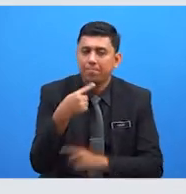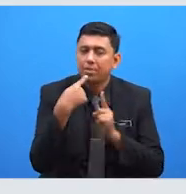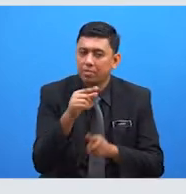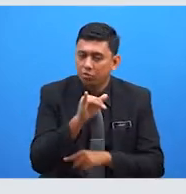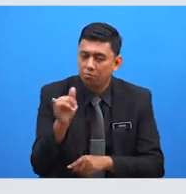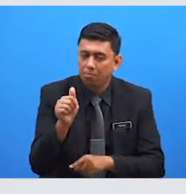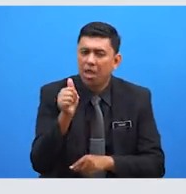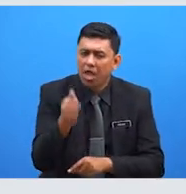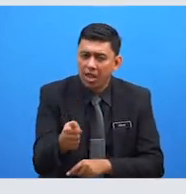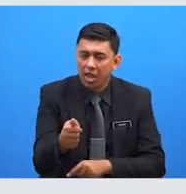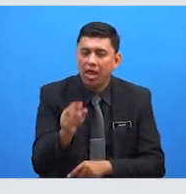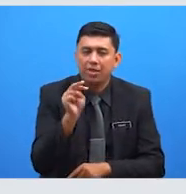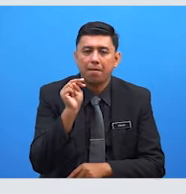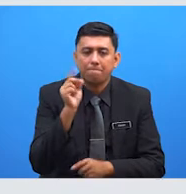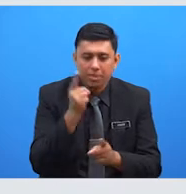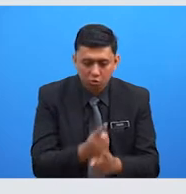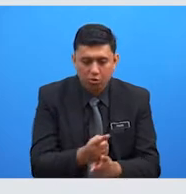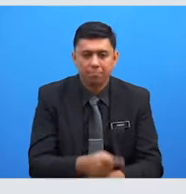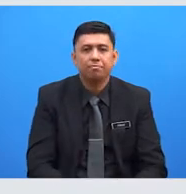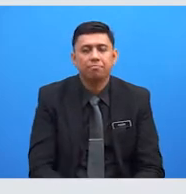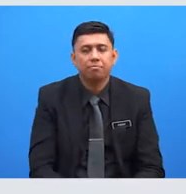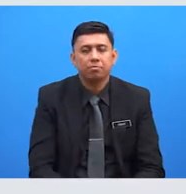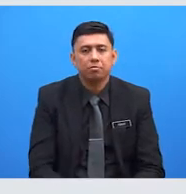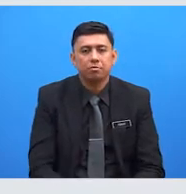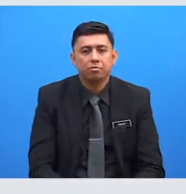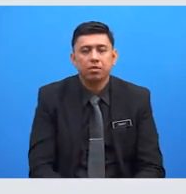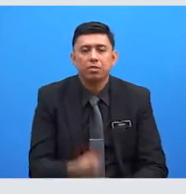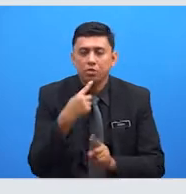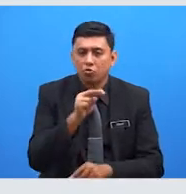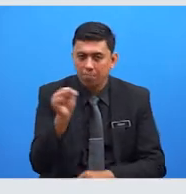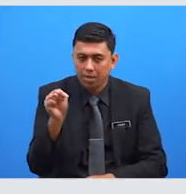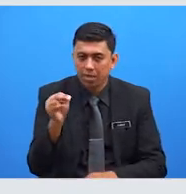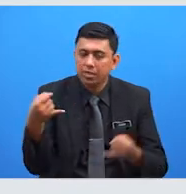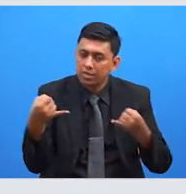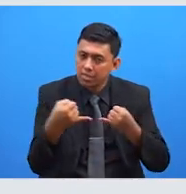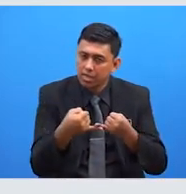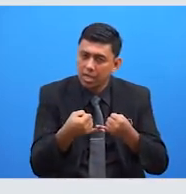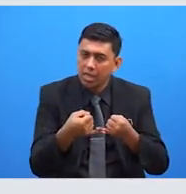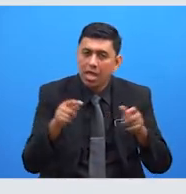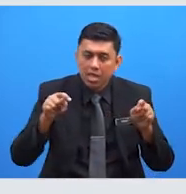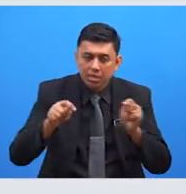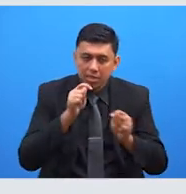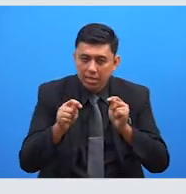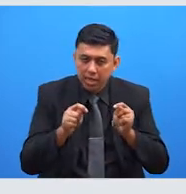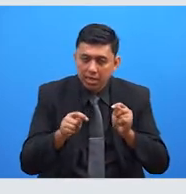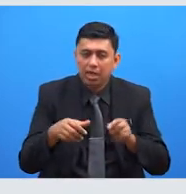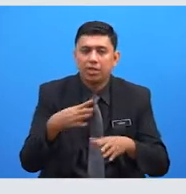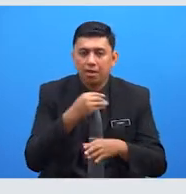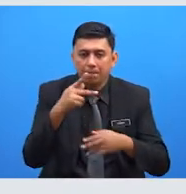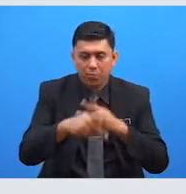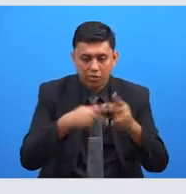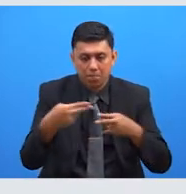Bagus, jawapan anda tepat sekali. Jawapannya, interaksi adalah tindakan dan